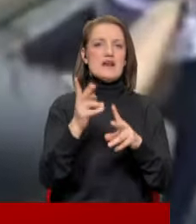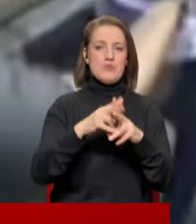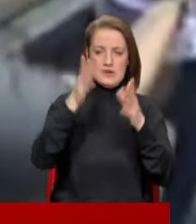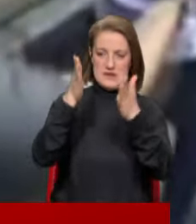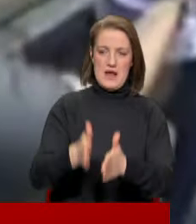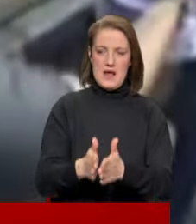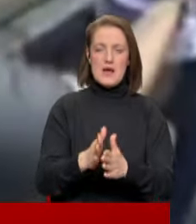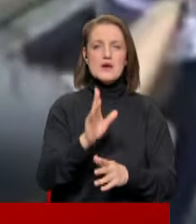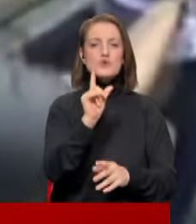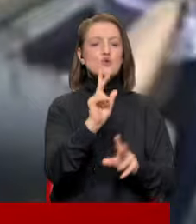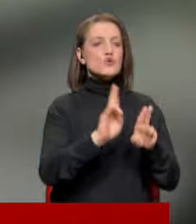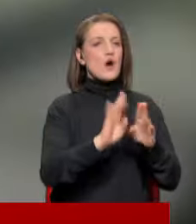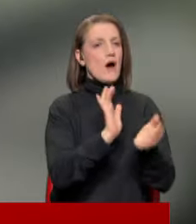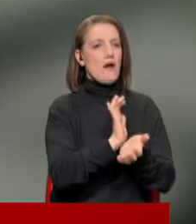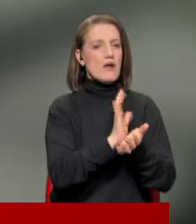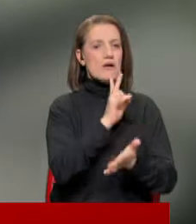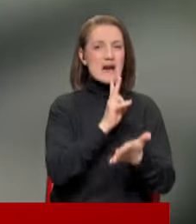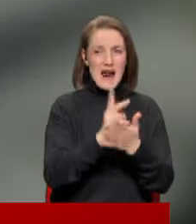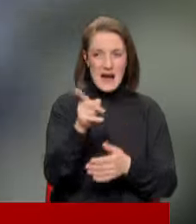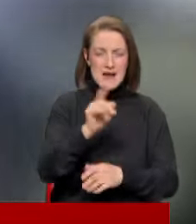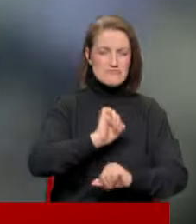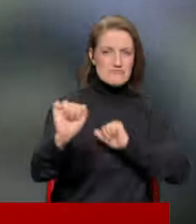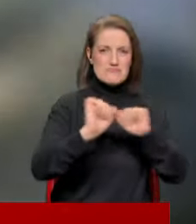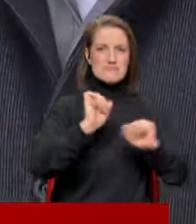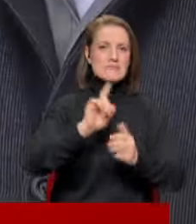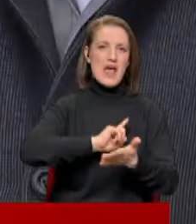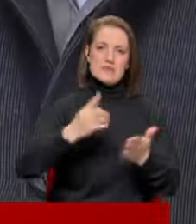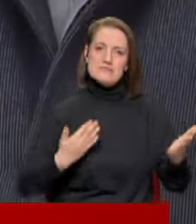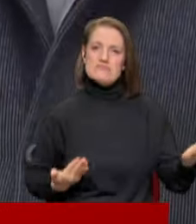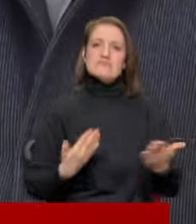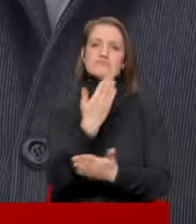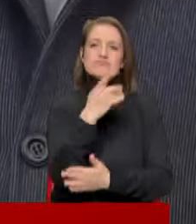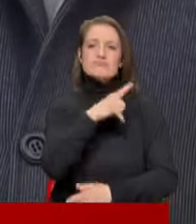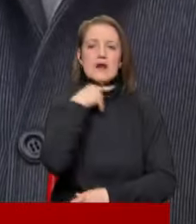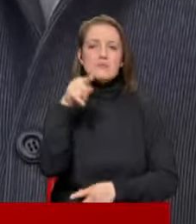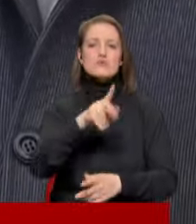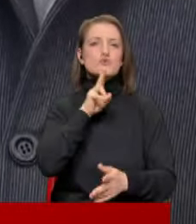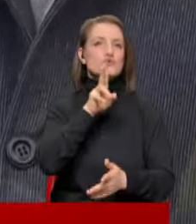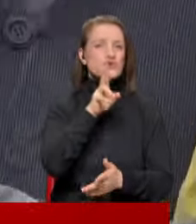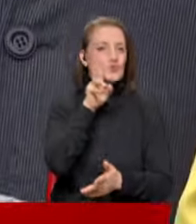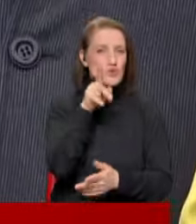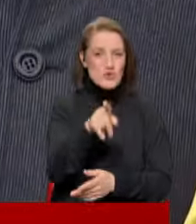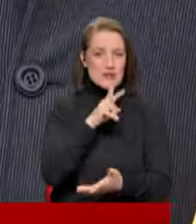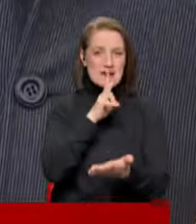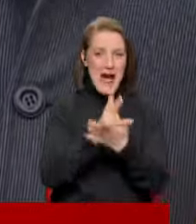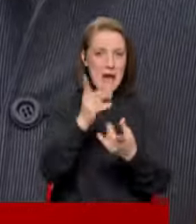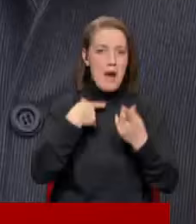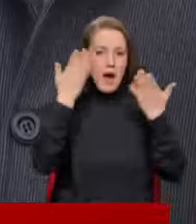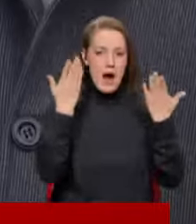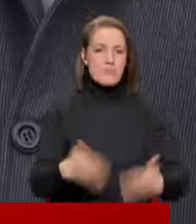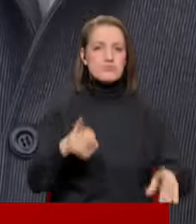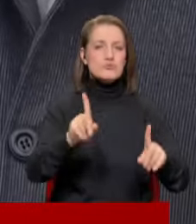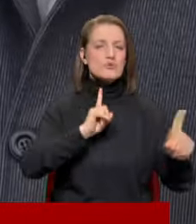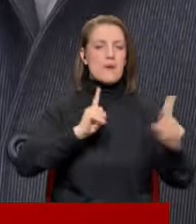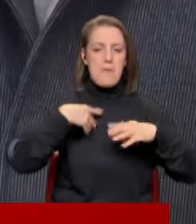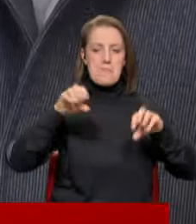polise Uğur Kurt'un Ailesi ise karara itiraz etme hazırlığında asla bu sonucu kabul etmiyorum Bu davayı